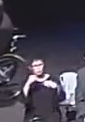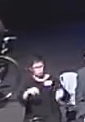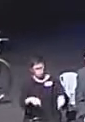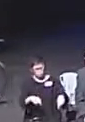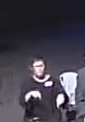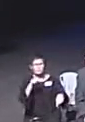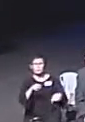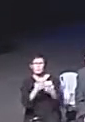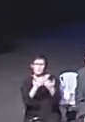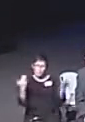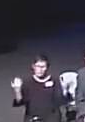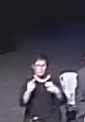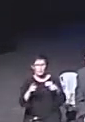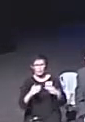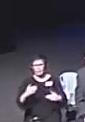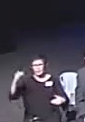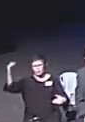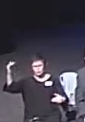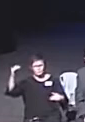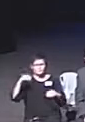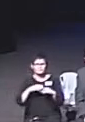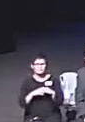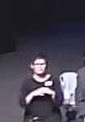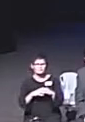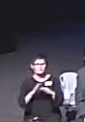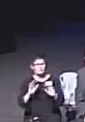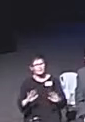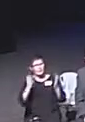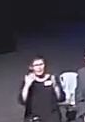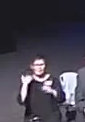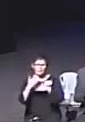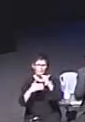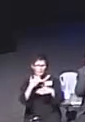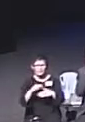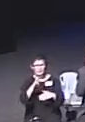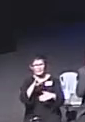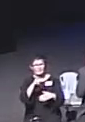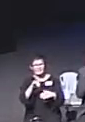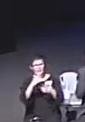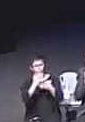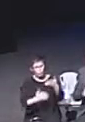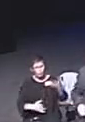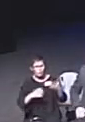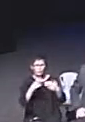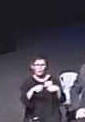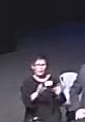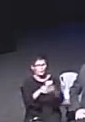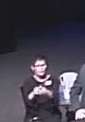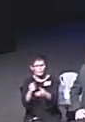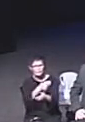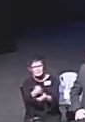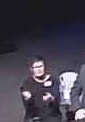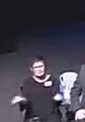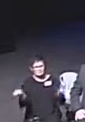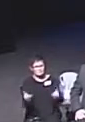on moninaista ja monikerroksista. Elävän perinnön wikiluettelossa erilaiset yhteisöt voivat tuoda